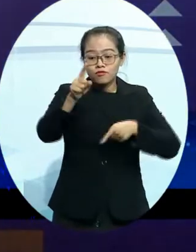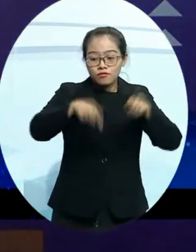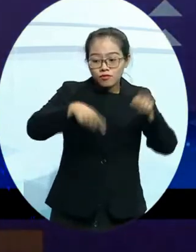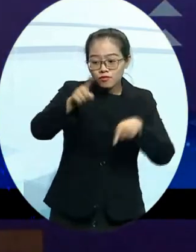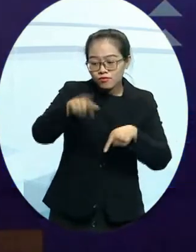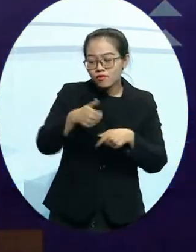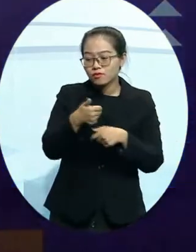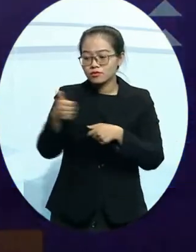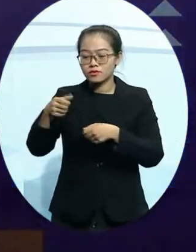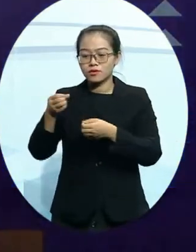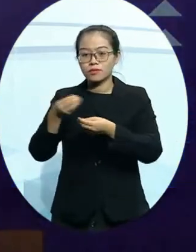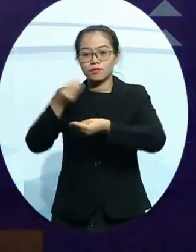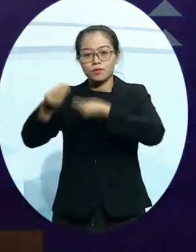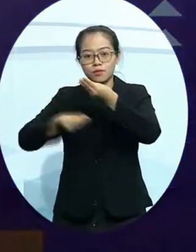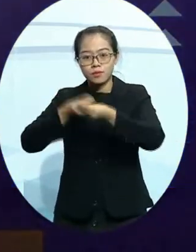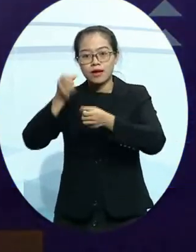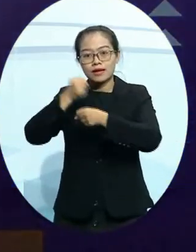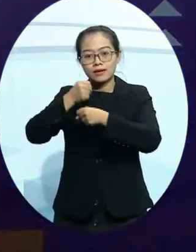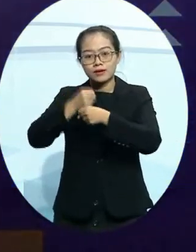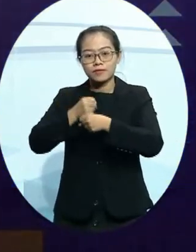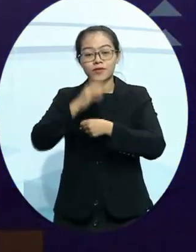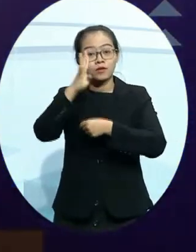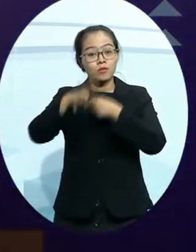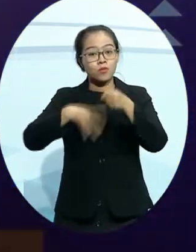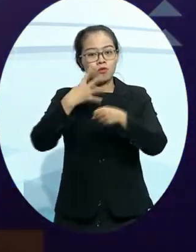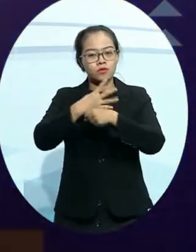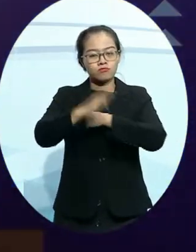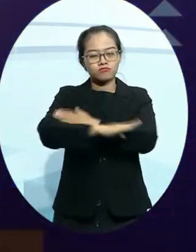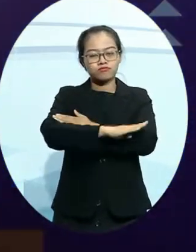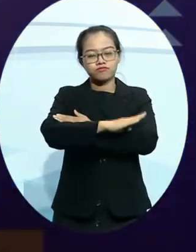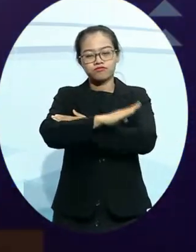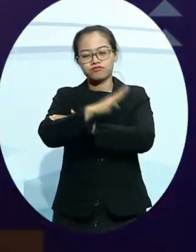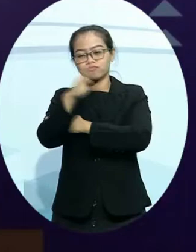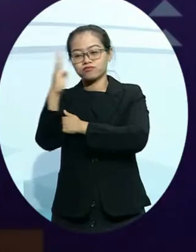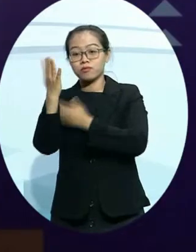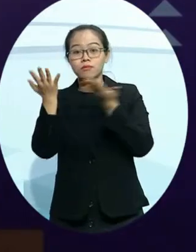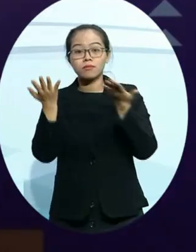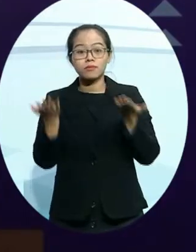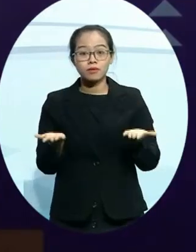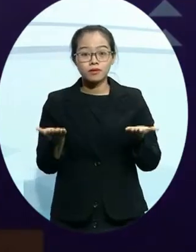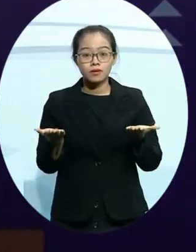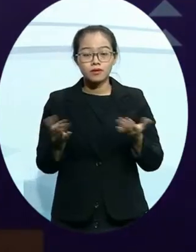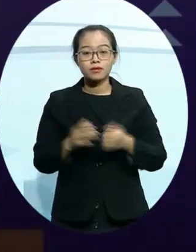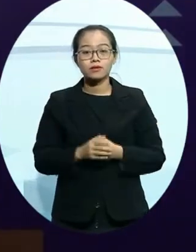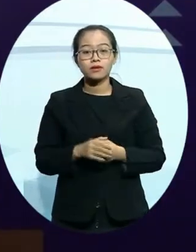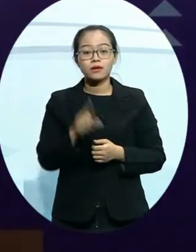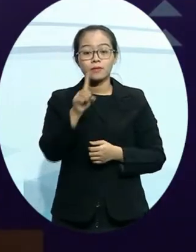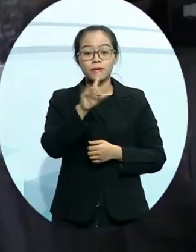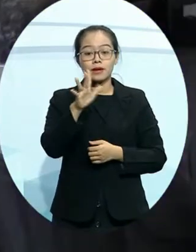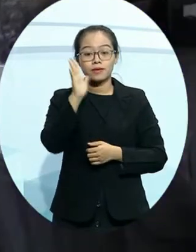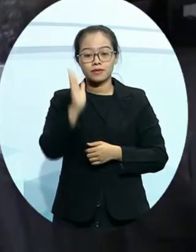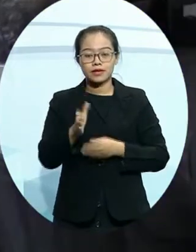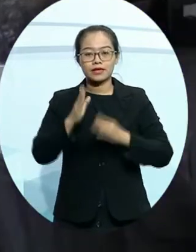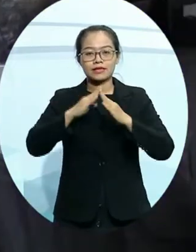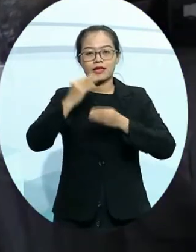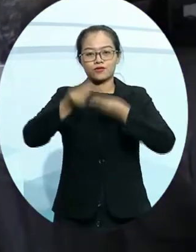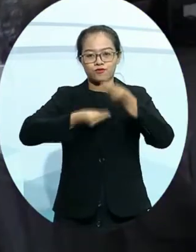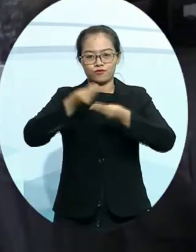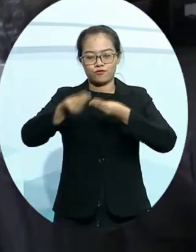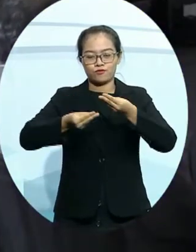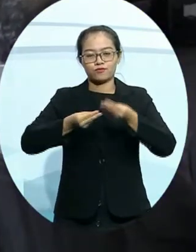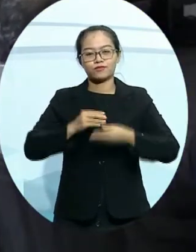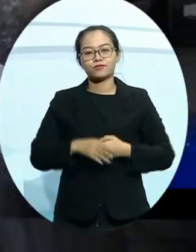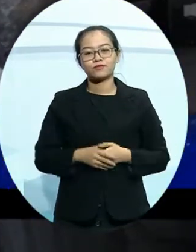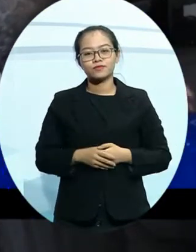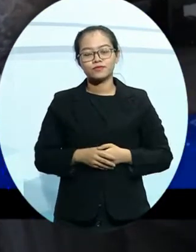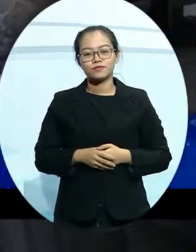thuốc và phòng khám trên khắp Việt Nam. Sau 4 năm không ngừng phát triển thì chúng tôi đang phục vụ hơn 15.000 nhà thuốc trên khắp cả nước. Theo thống